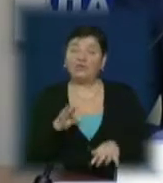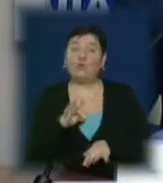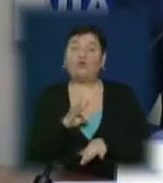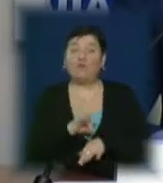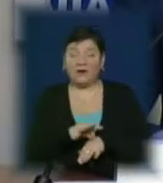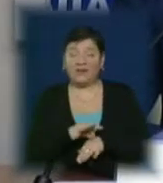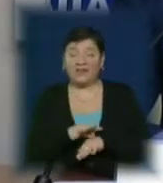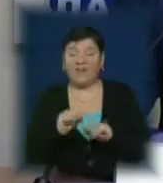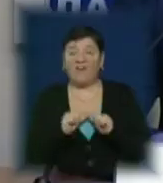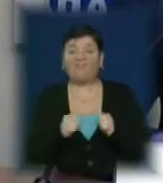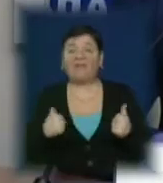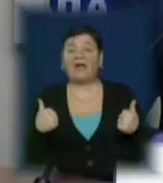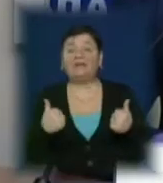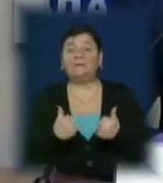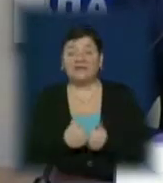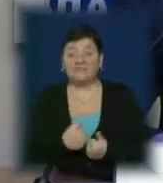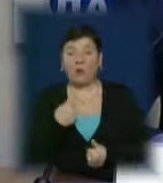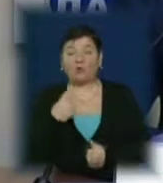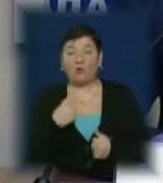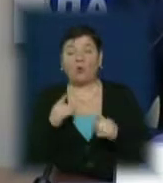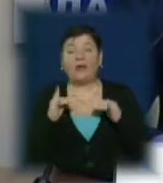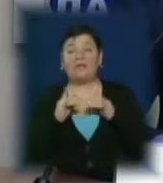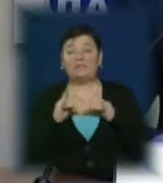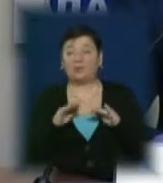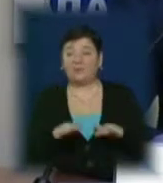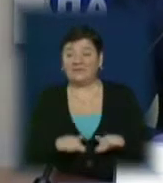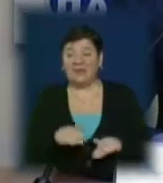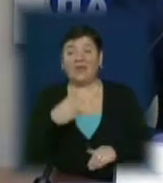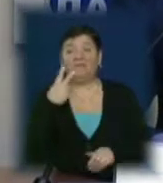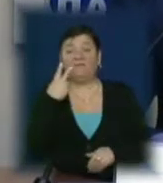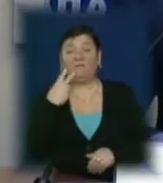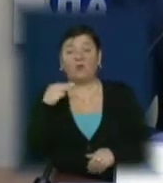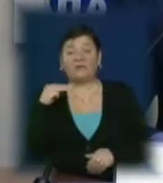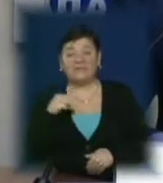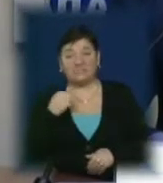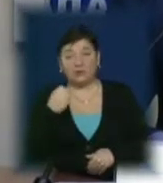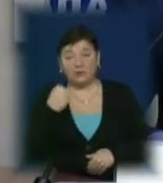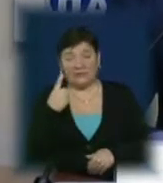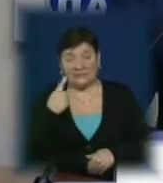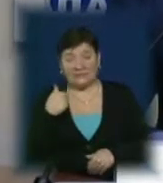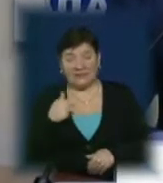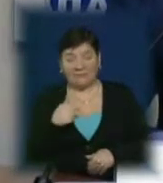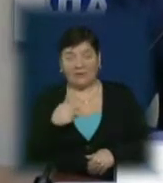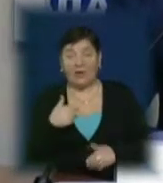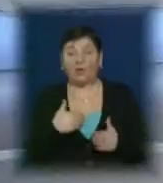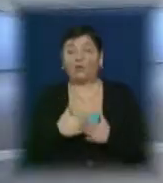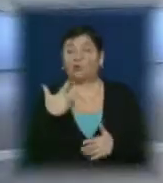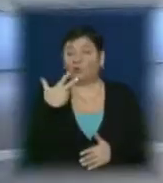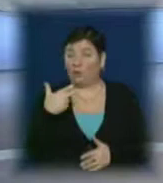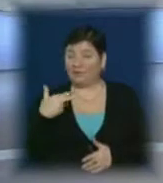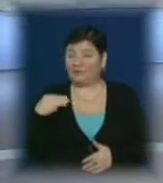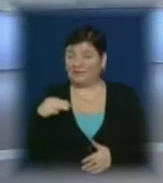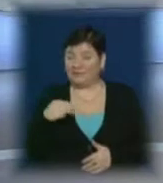знаходиться в реанімації, то вартість одного ліжкодня становить від 2011 гривень до 3000 гривень.